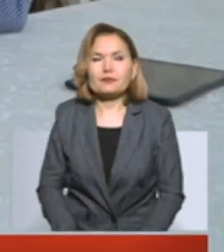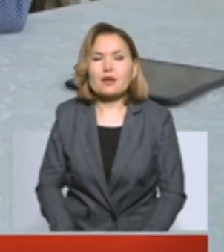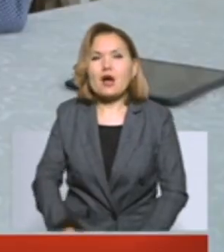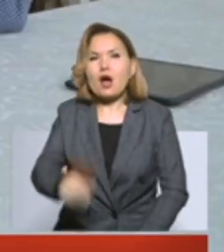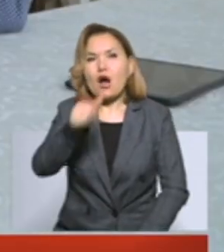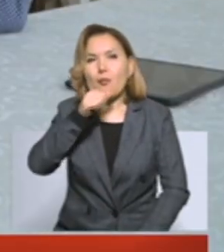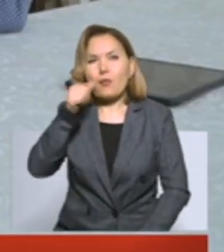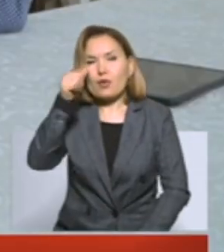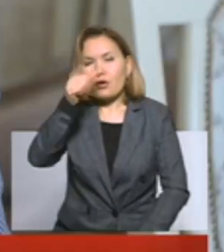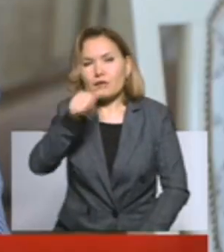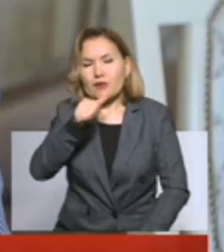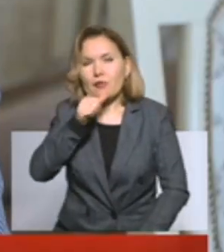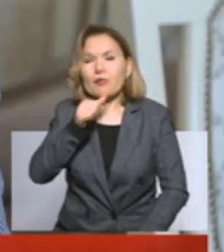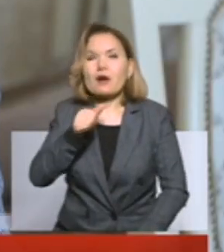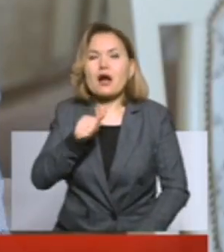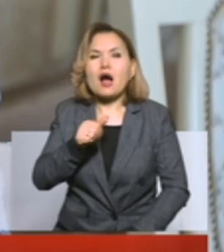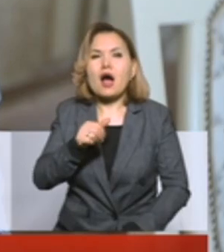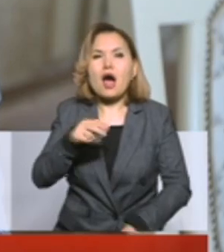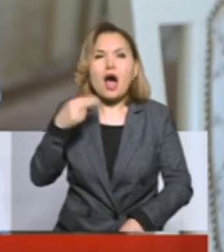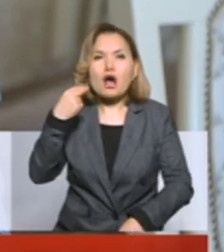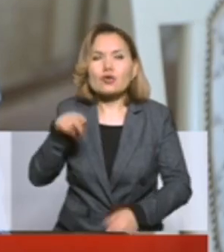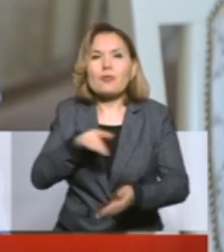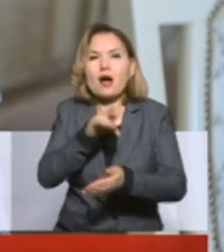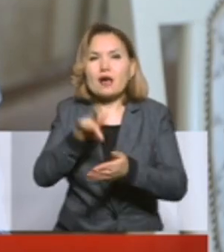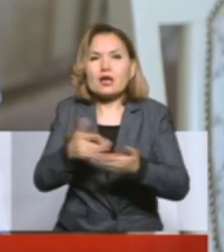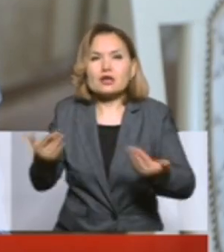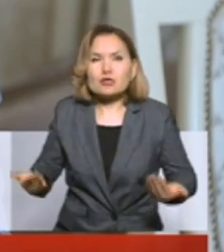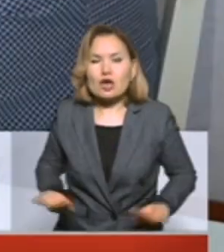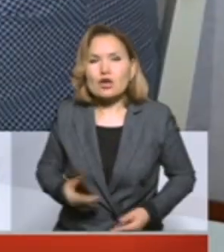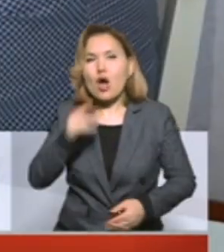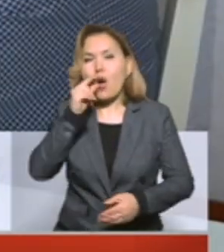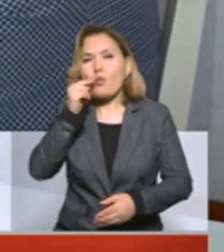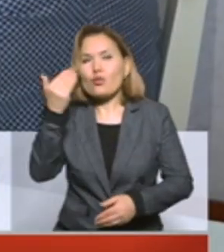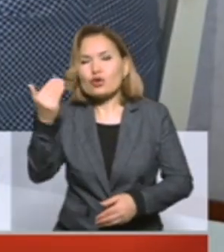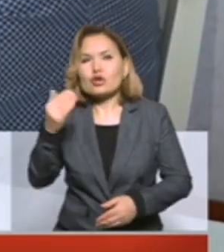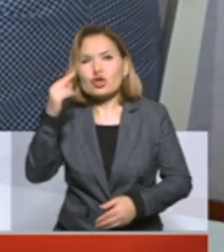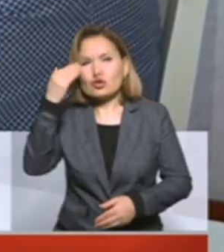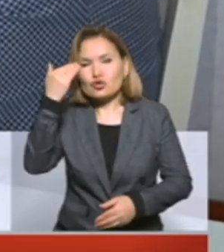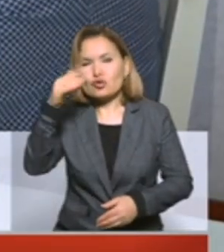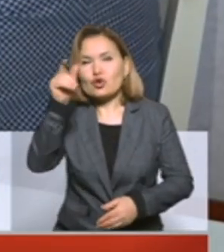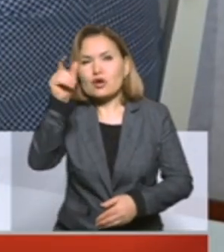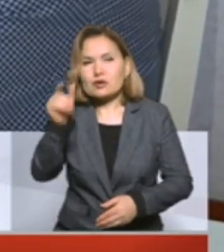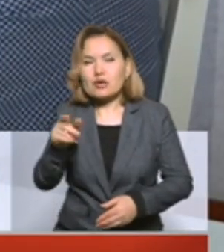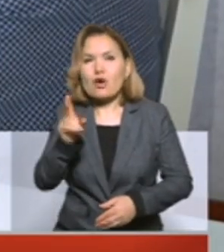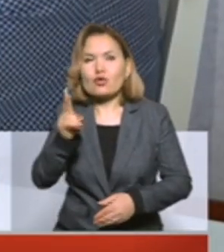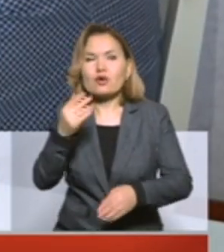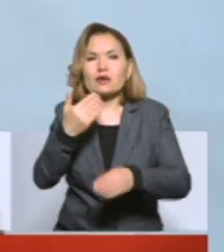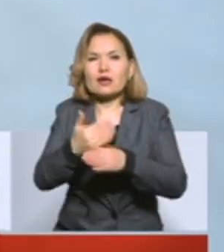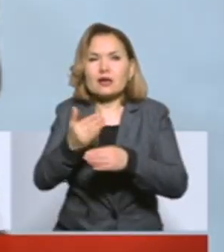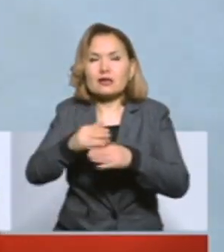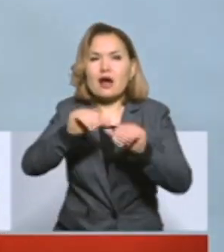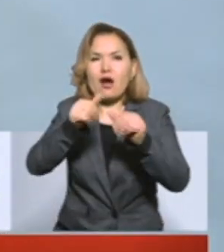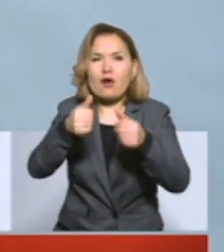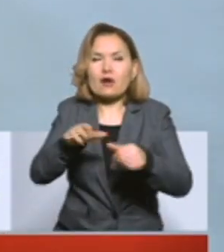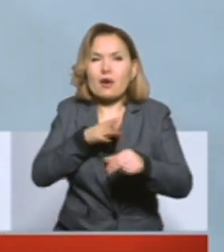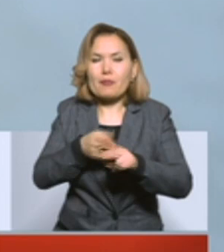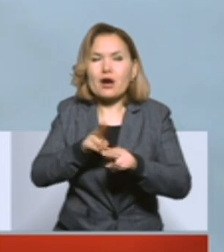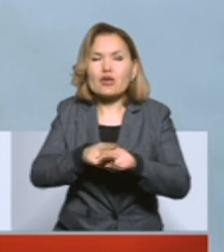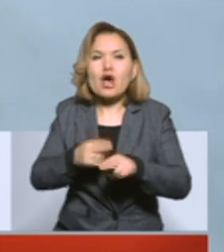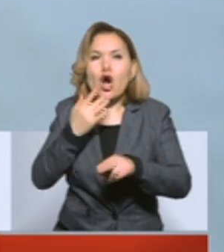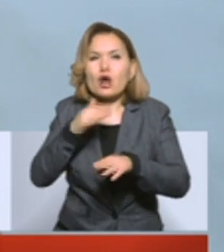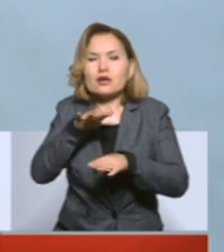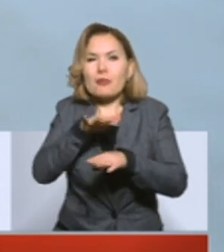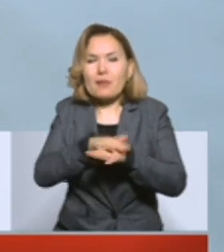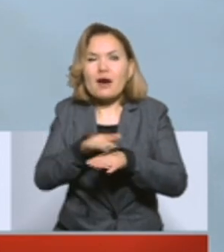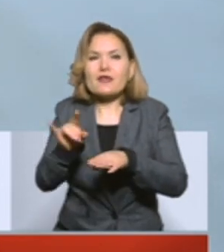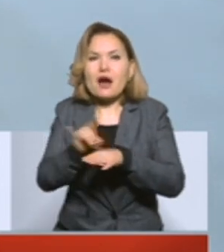Былтыр Ақтөбелік Болат Хайролла ауылының сыртынан бәзбіреулер 3 миллион 700 мың теңге онлайн несие рәсімдеген. Әккілер ұлттық банктың